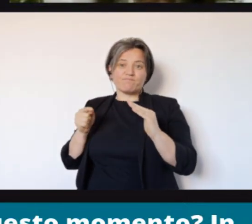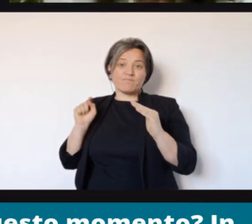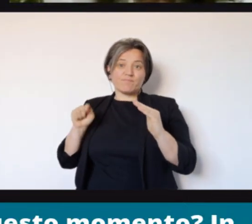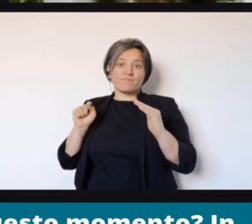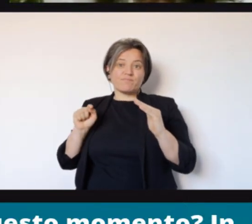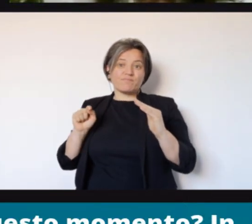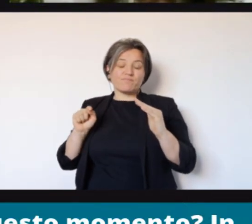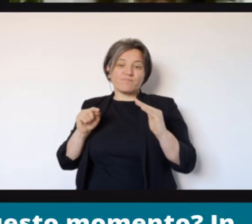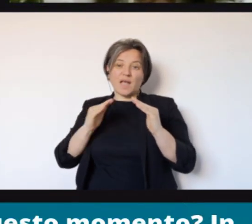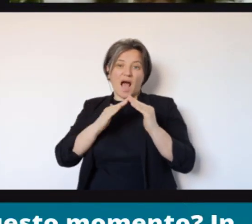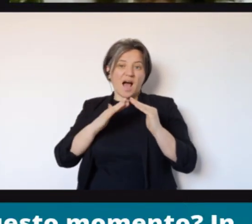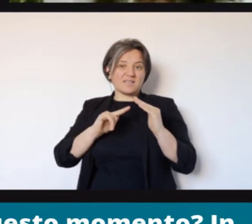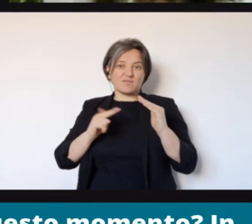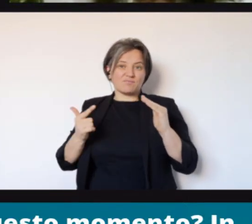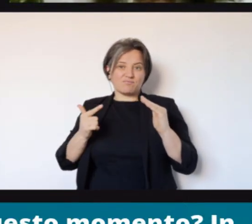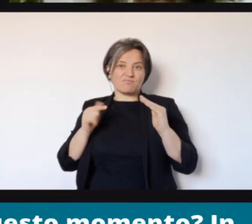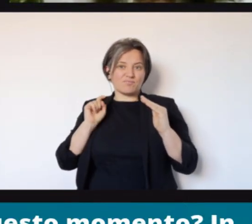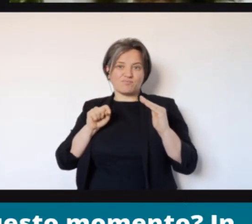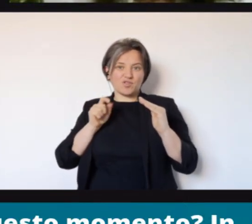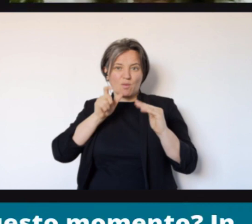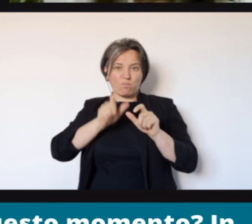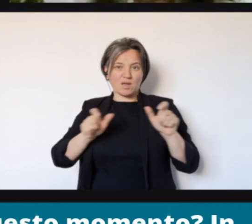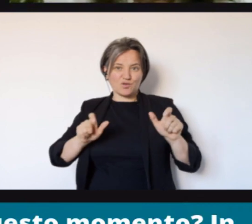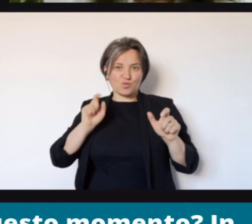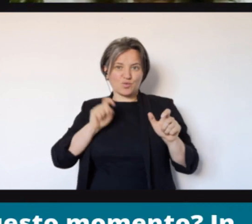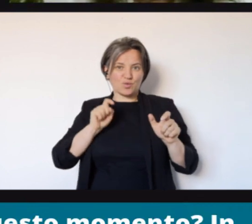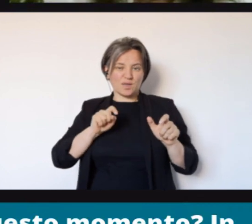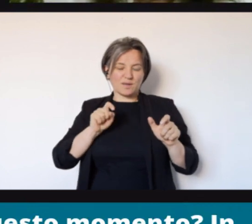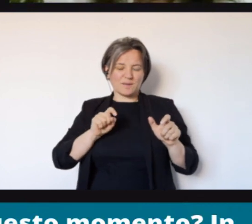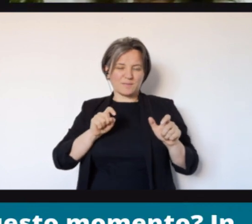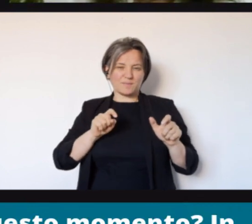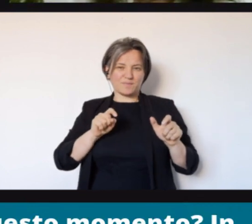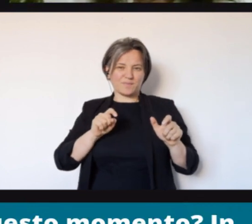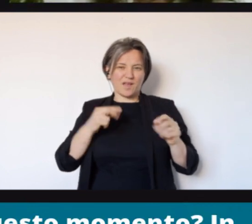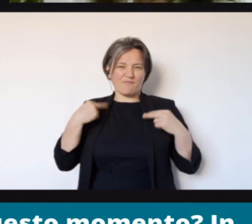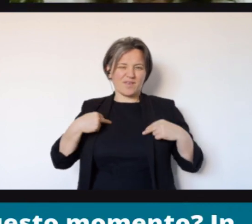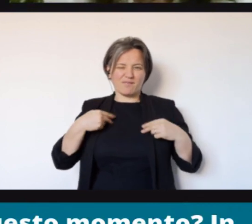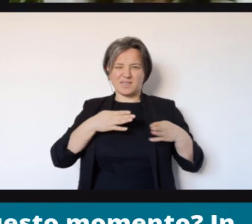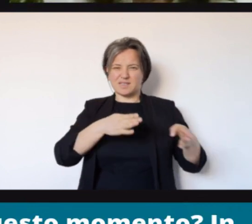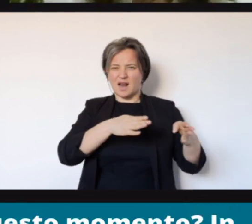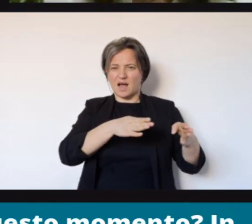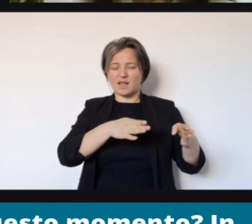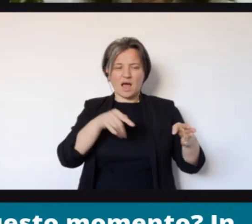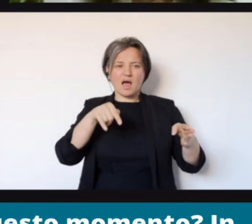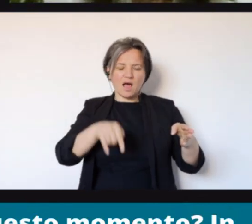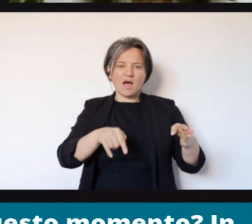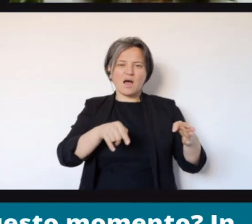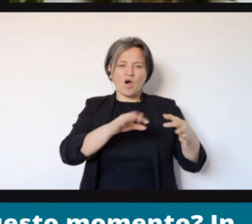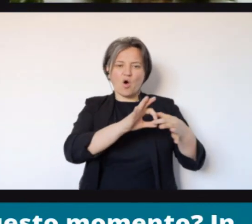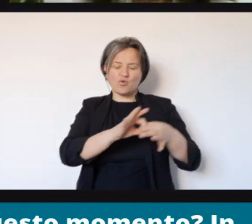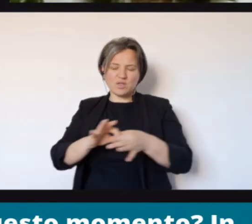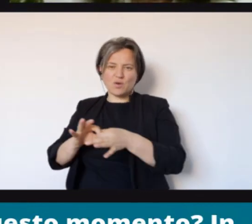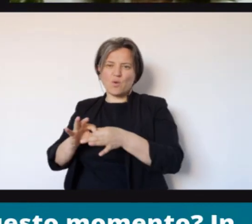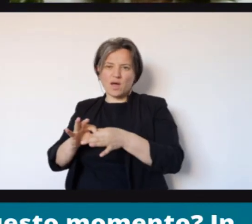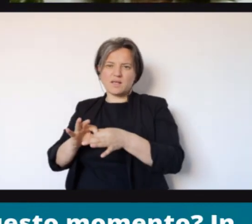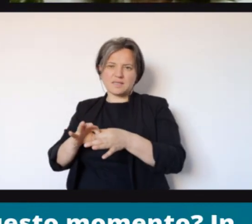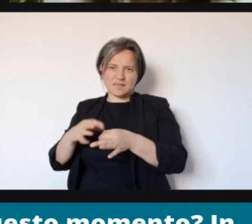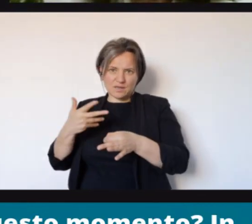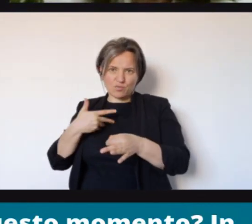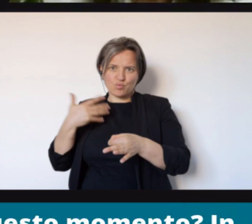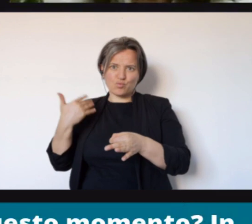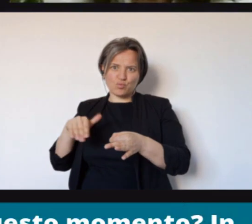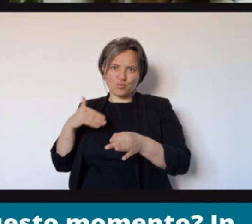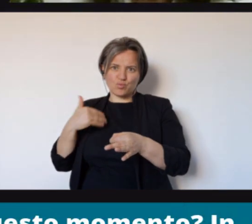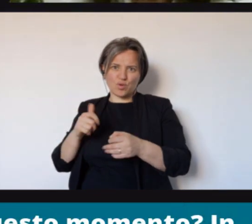pagano che hanno pagato nel momento del distanziamento sociale e pagano tuttora le